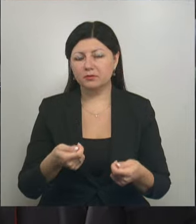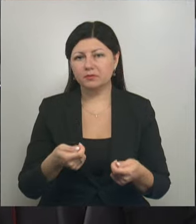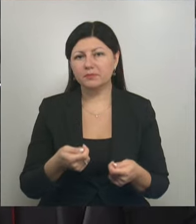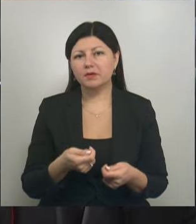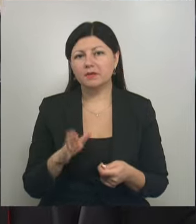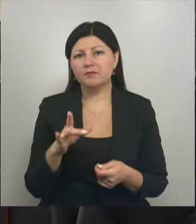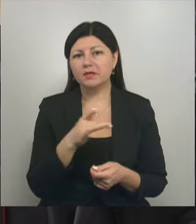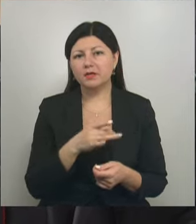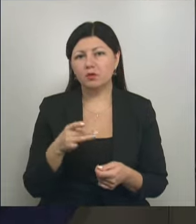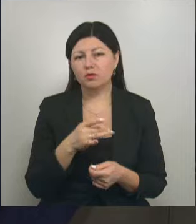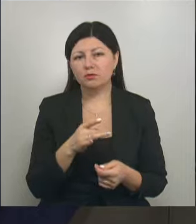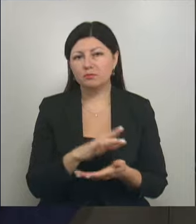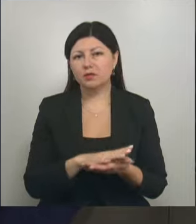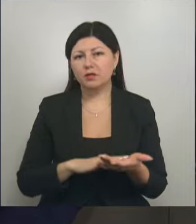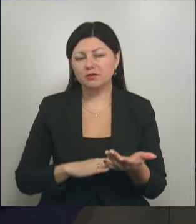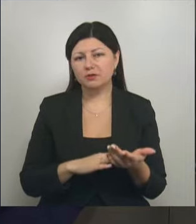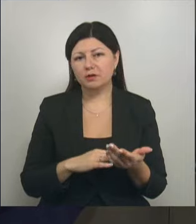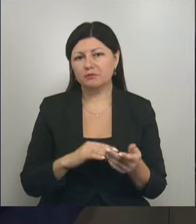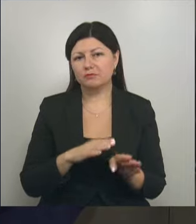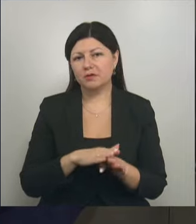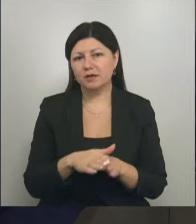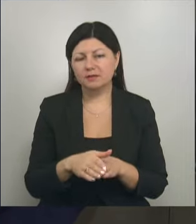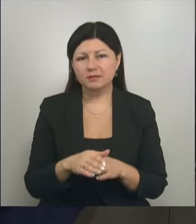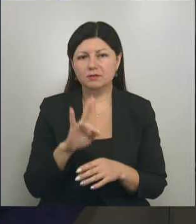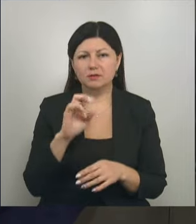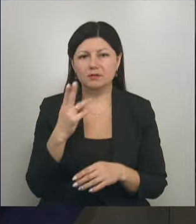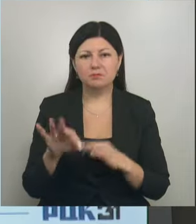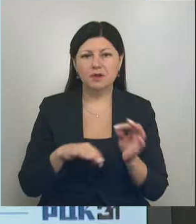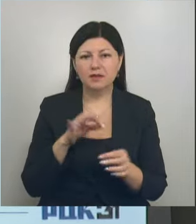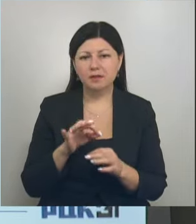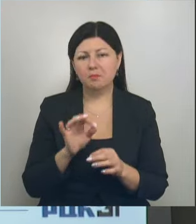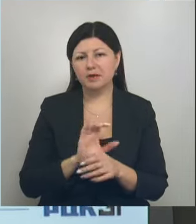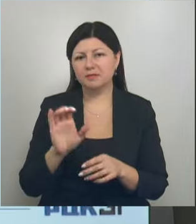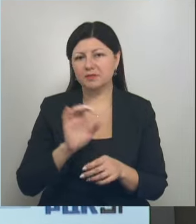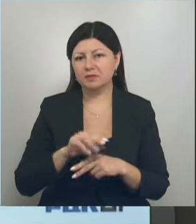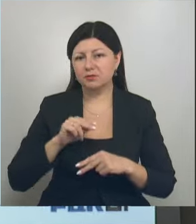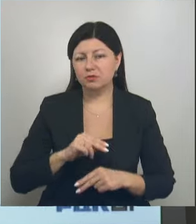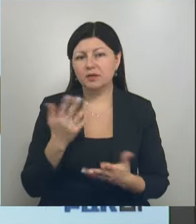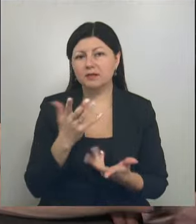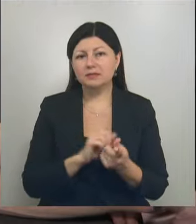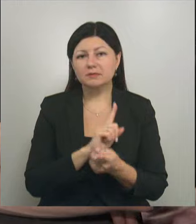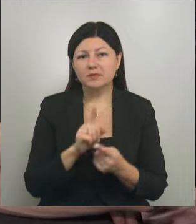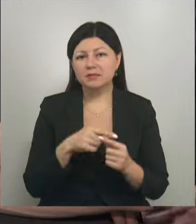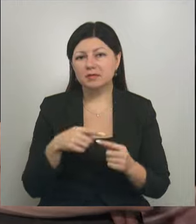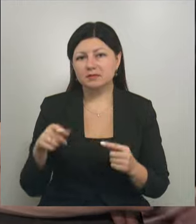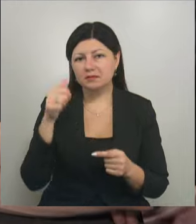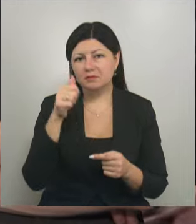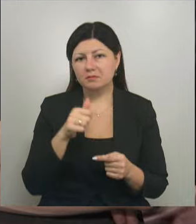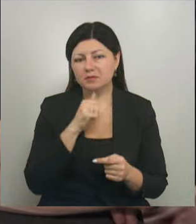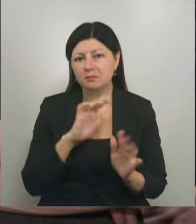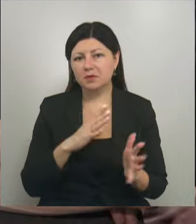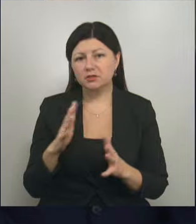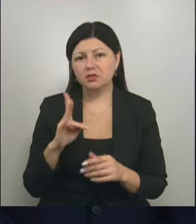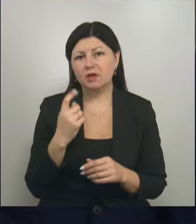В регионе продолжают реализацию нацпроекта «Производительность труда». Какие изменения всего за несколько месяцев произошли на одном из